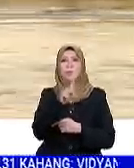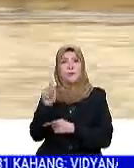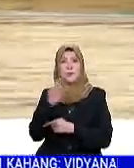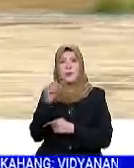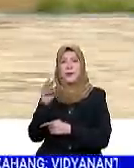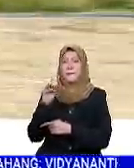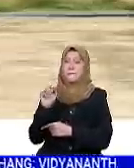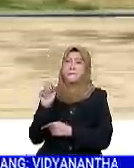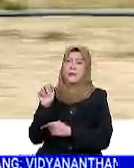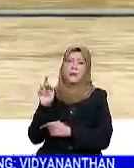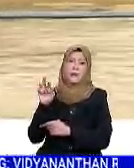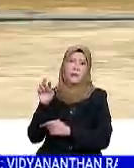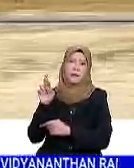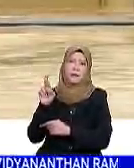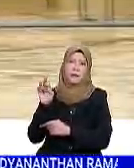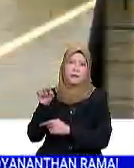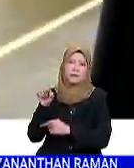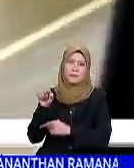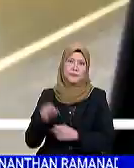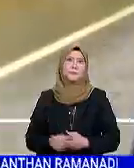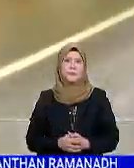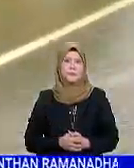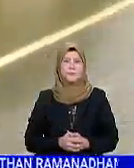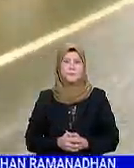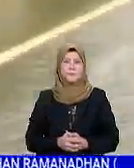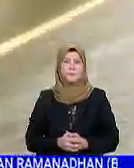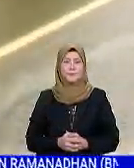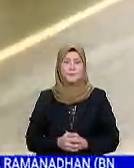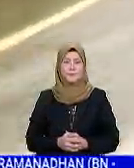dan Marang. Sementara itu, di